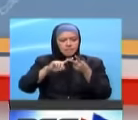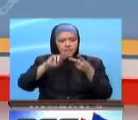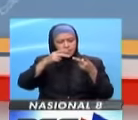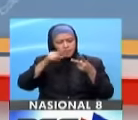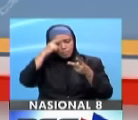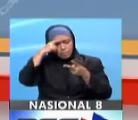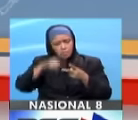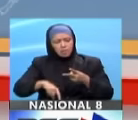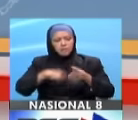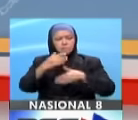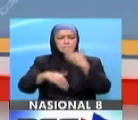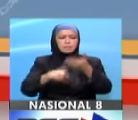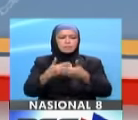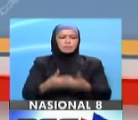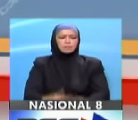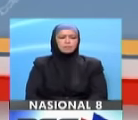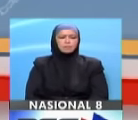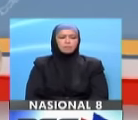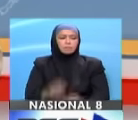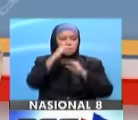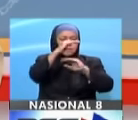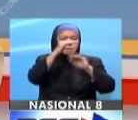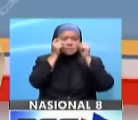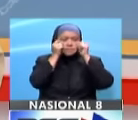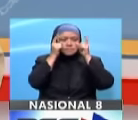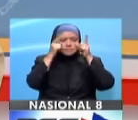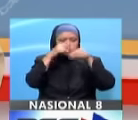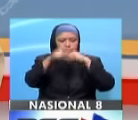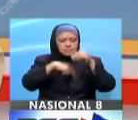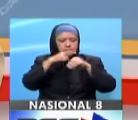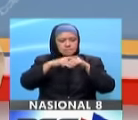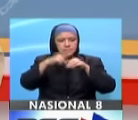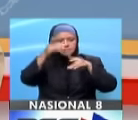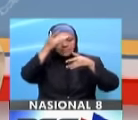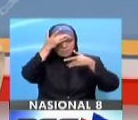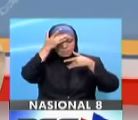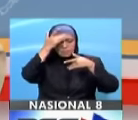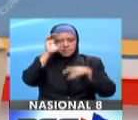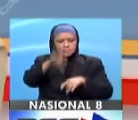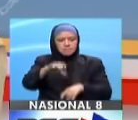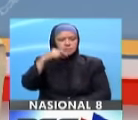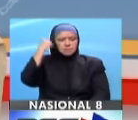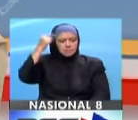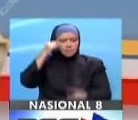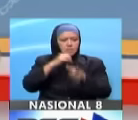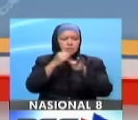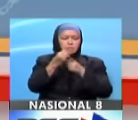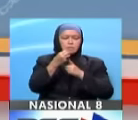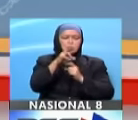Dalam pada itu, tahap kesedaran orang ramai terhadap penyakit anjing gila atau rabies ternyata meningkat.